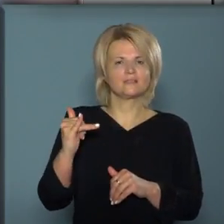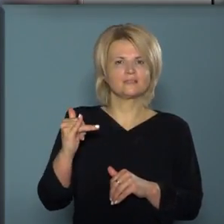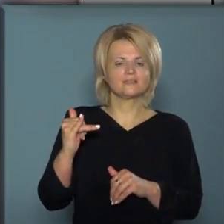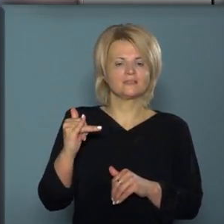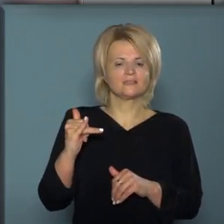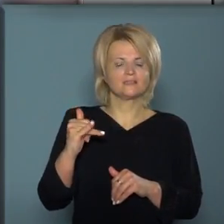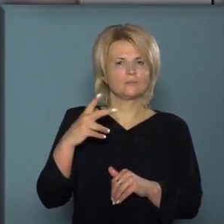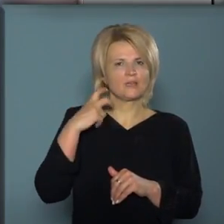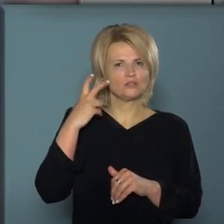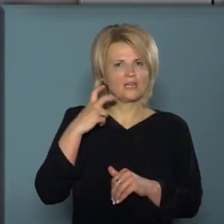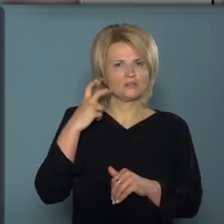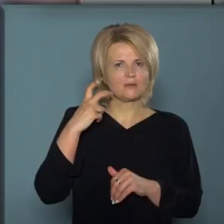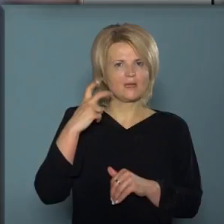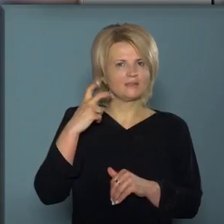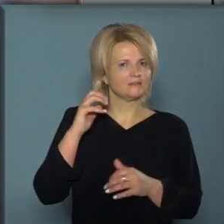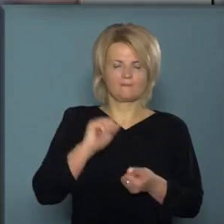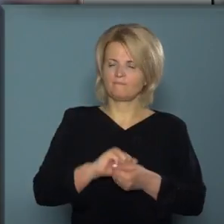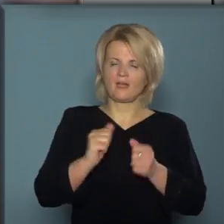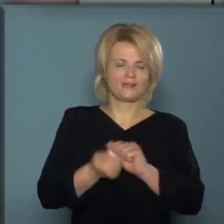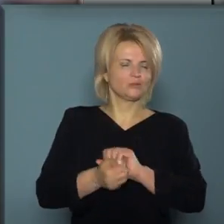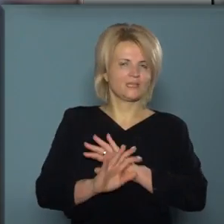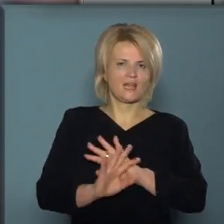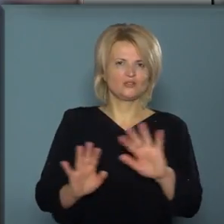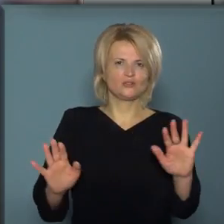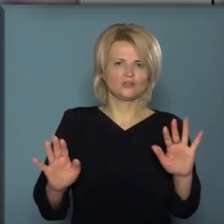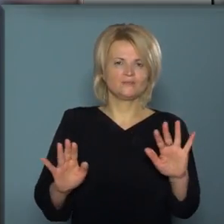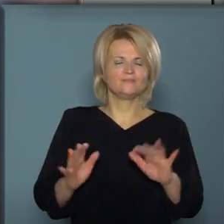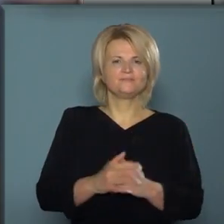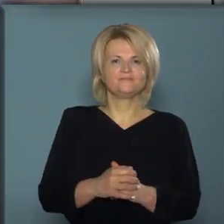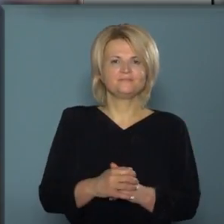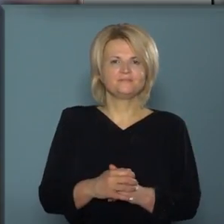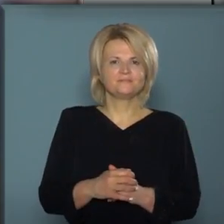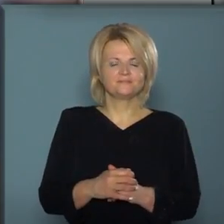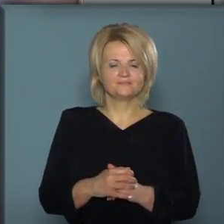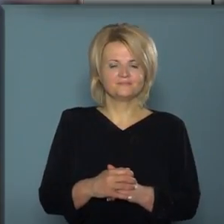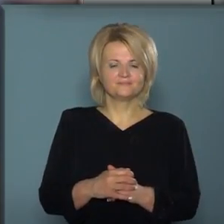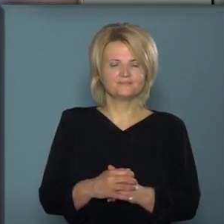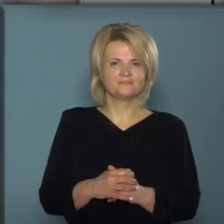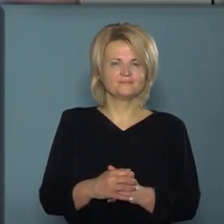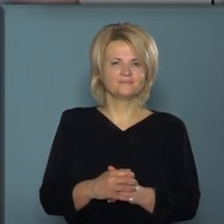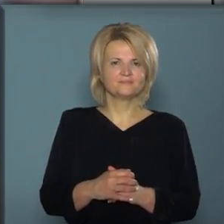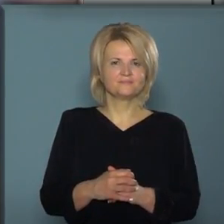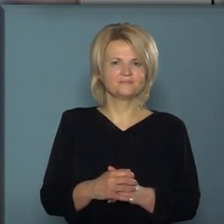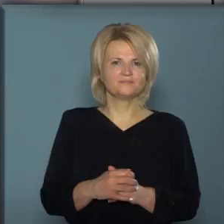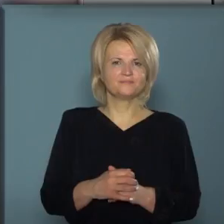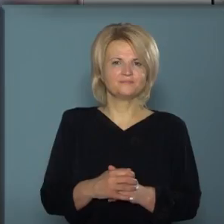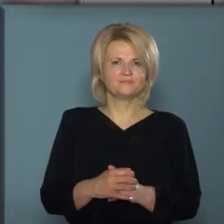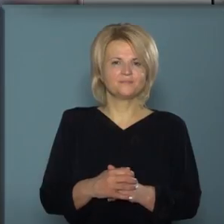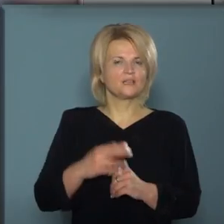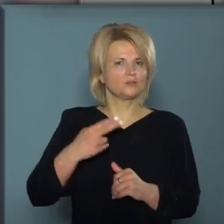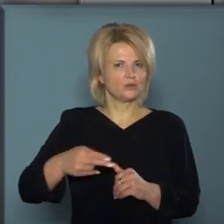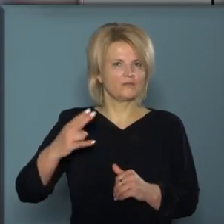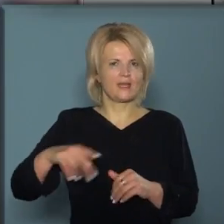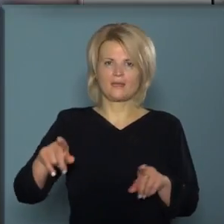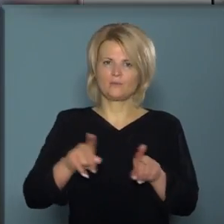Erzsébeten ez ilyen értelemben nem jelentett változást, úgyhogy a mi számunkra továbbiakban is